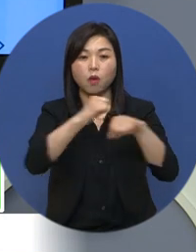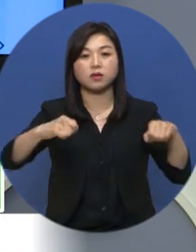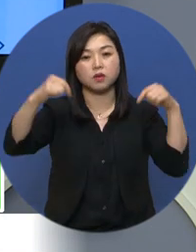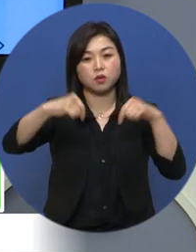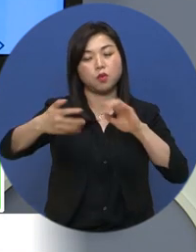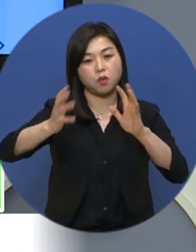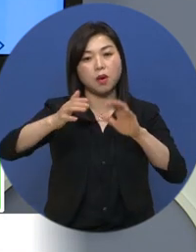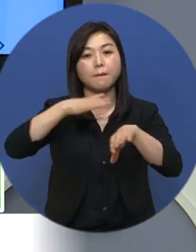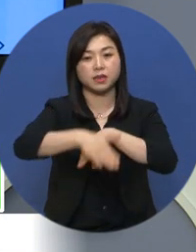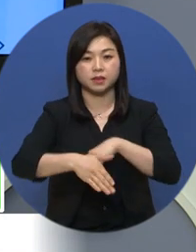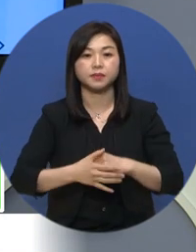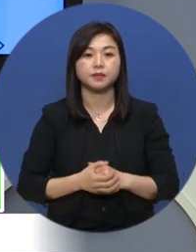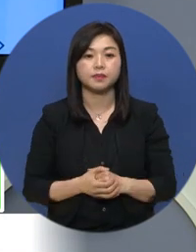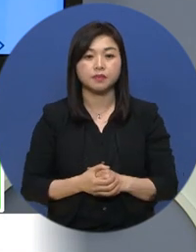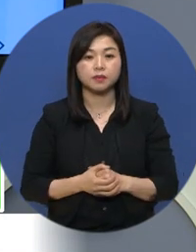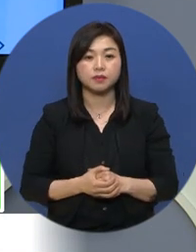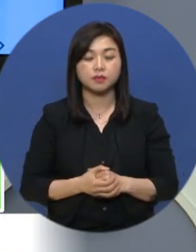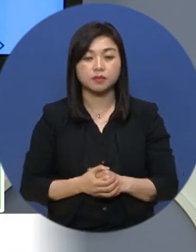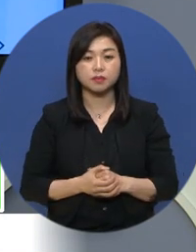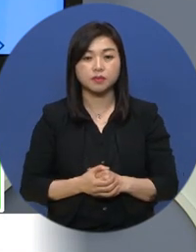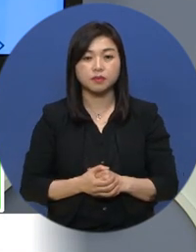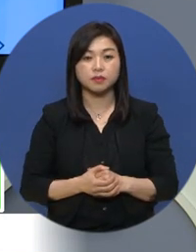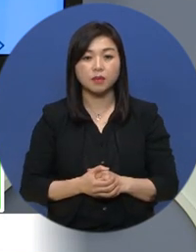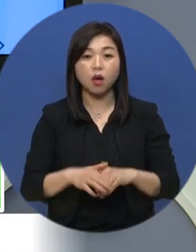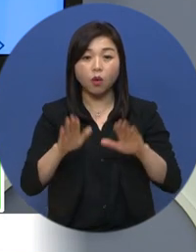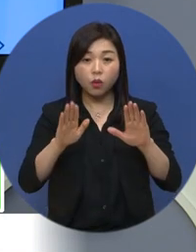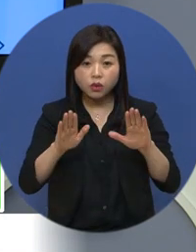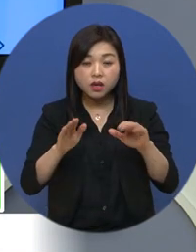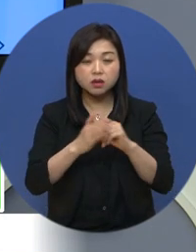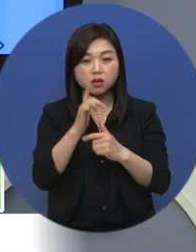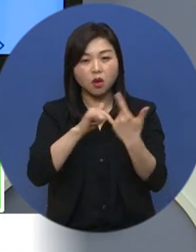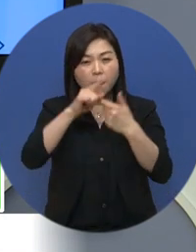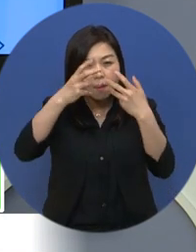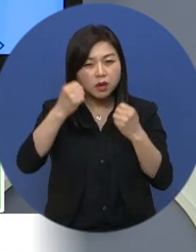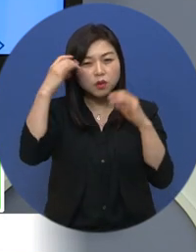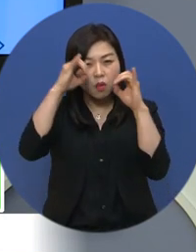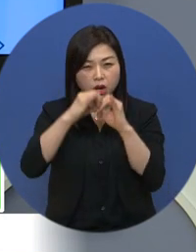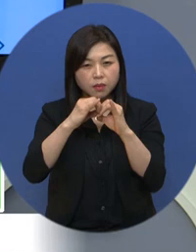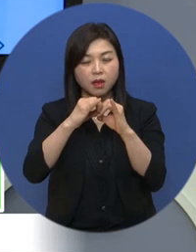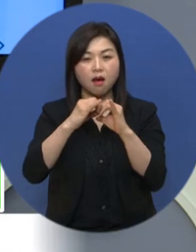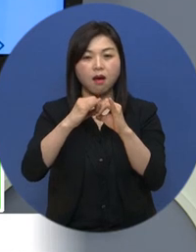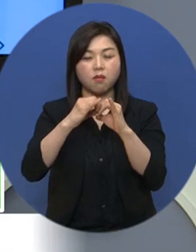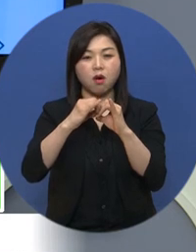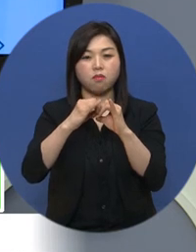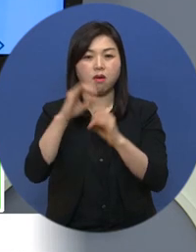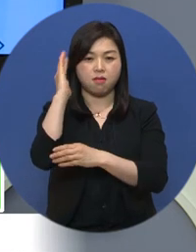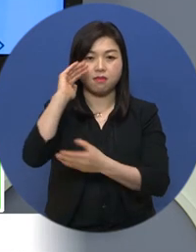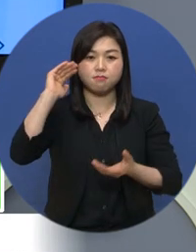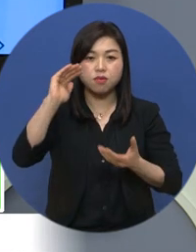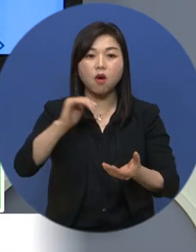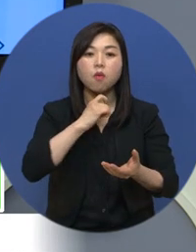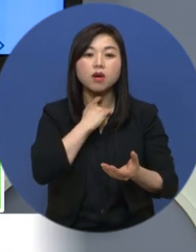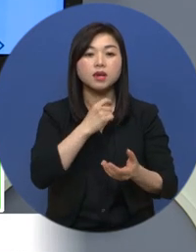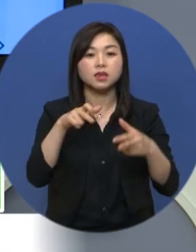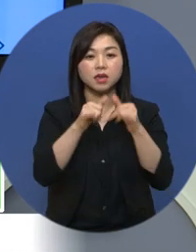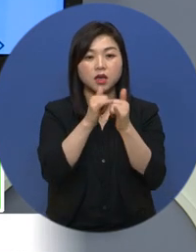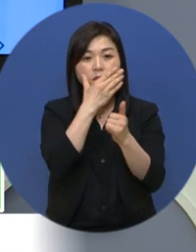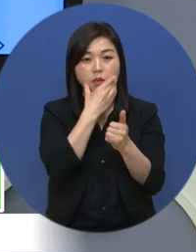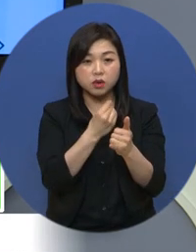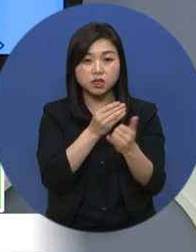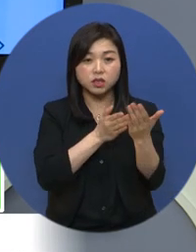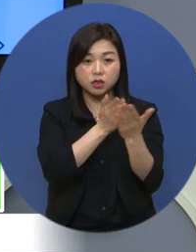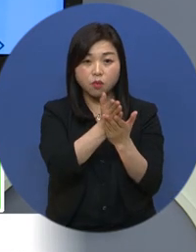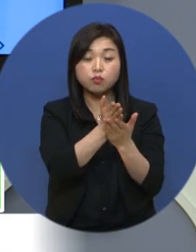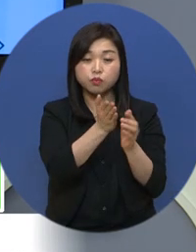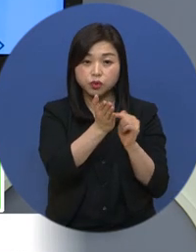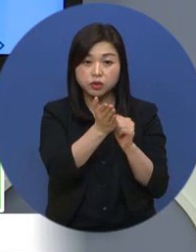입니다 특히 올해 부터는 더 많은 공감을 이끌어내고 이야기를 전하기 위해 장애인 복지 전문 채널 복지 tv